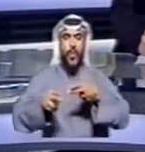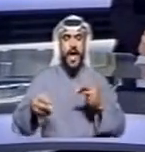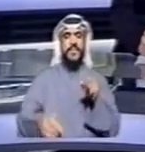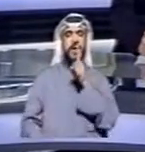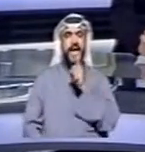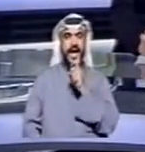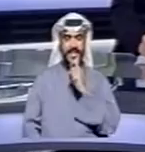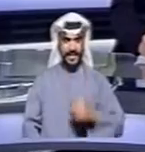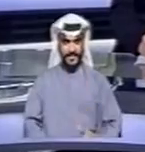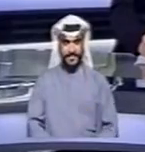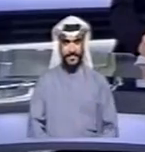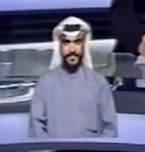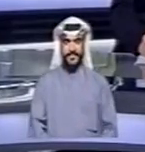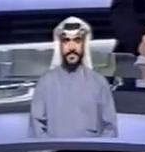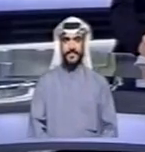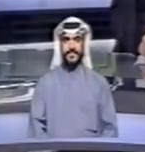في التمرين.